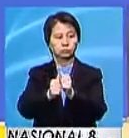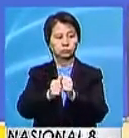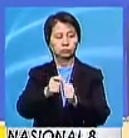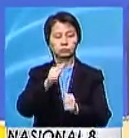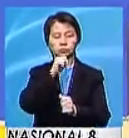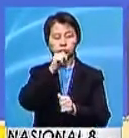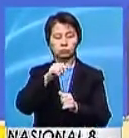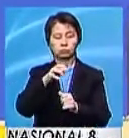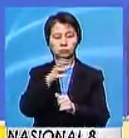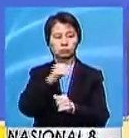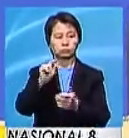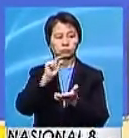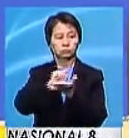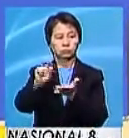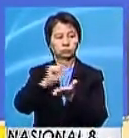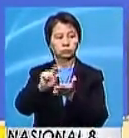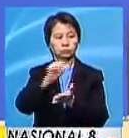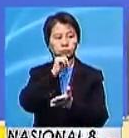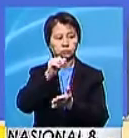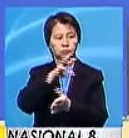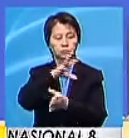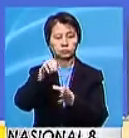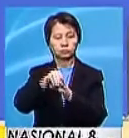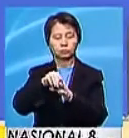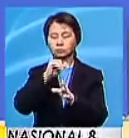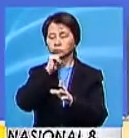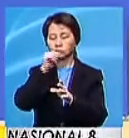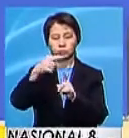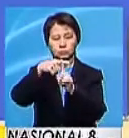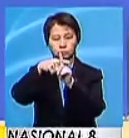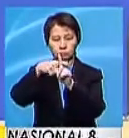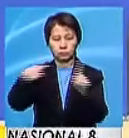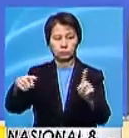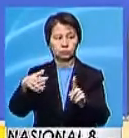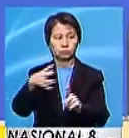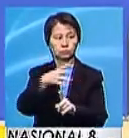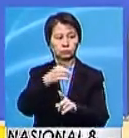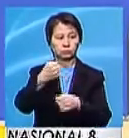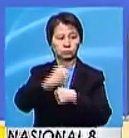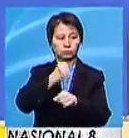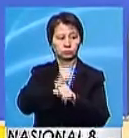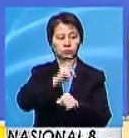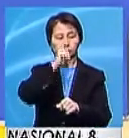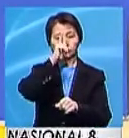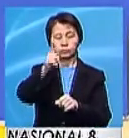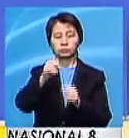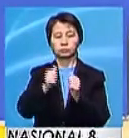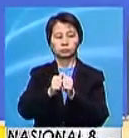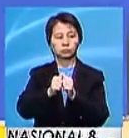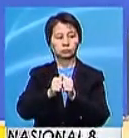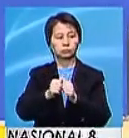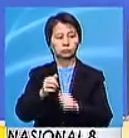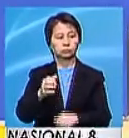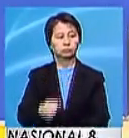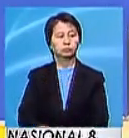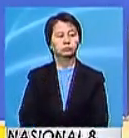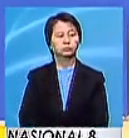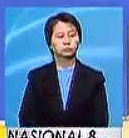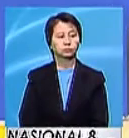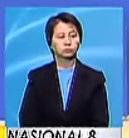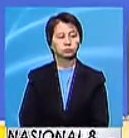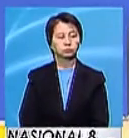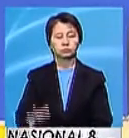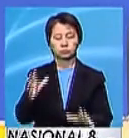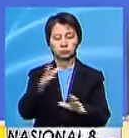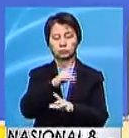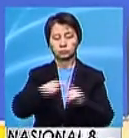That one must make sure we more inward and so on, so that must make sure the delivery mechanism is intact.